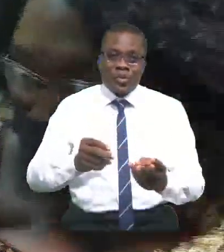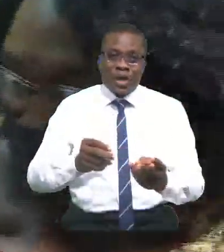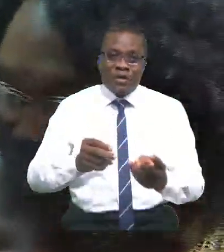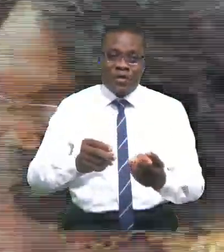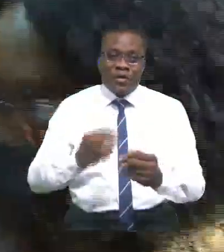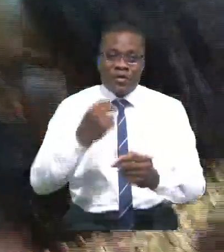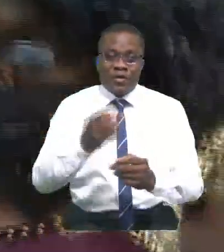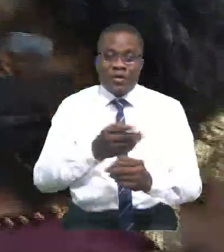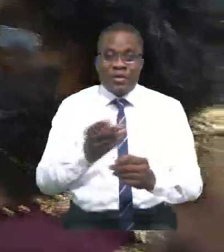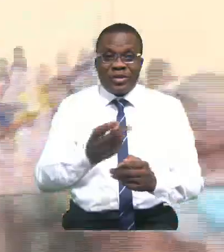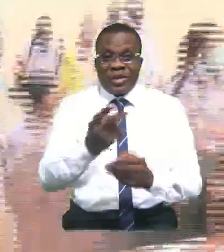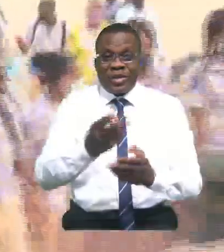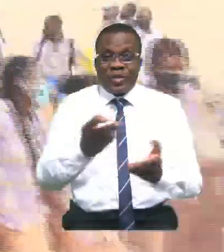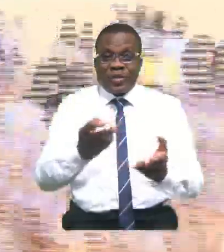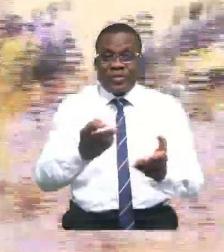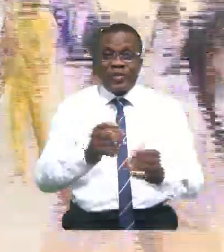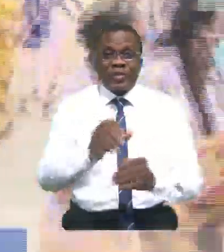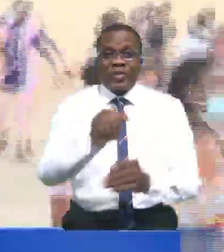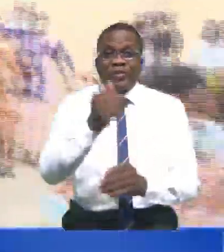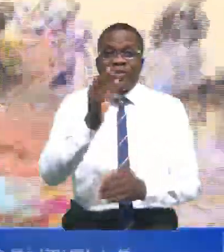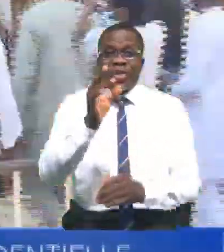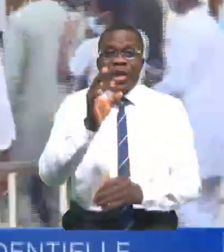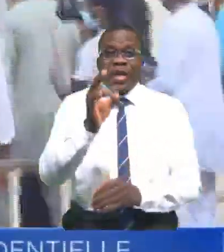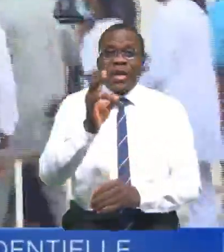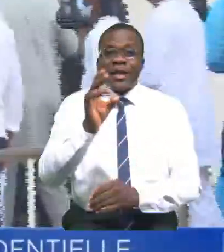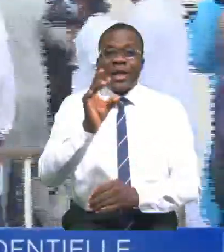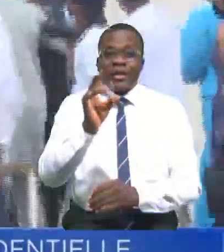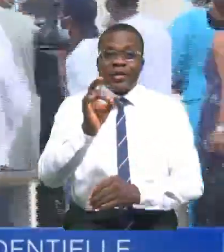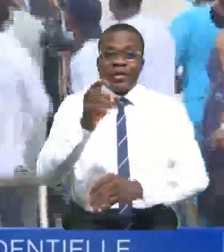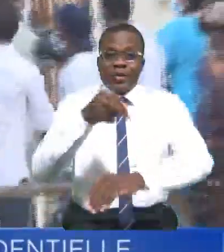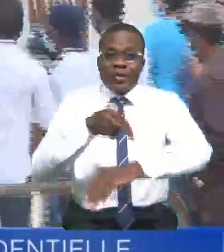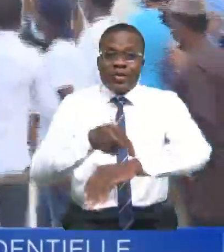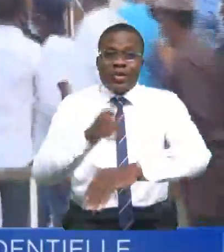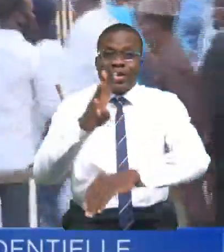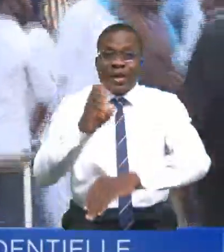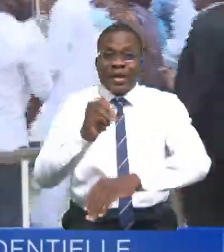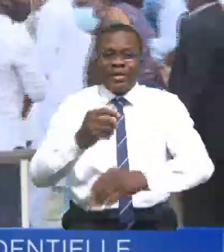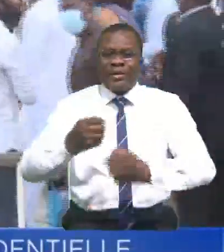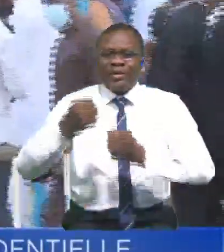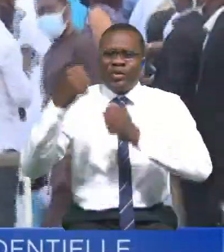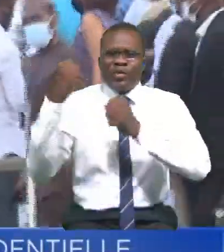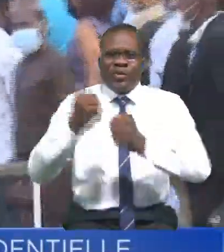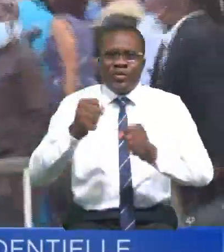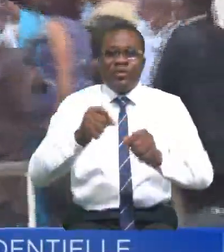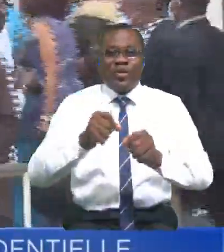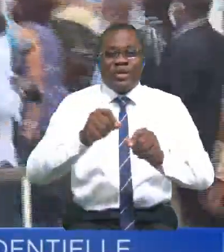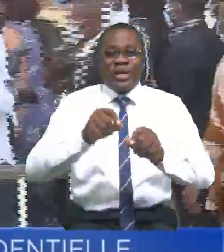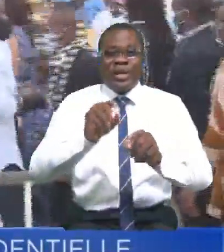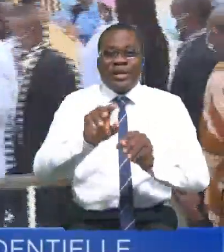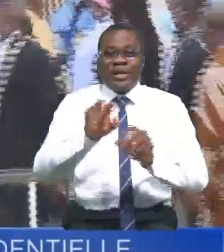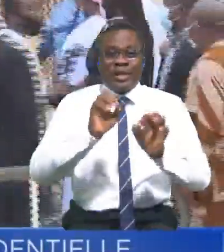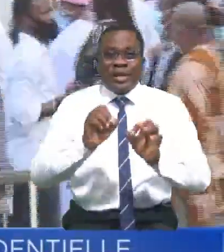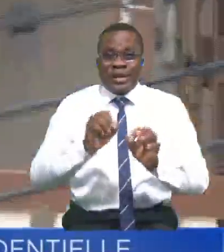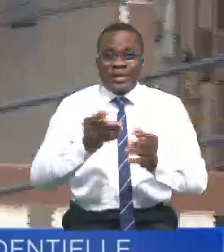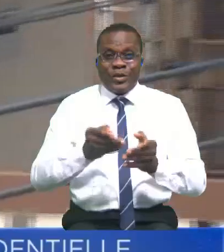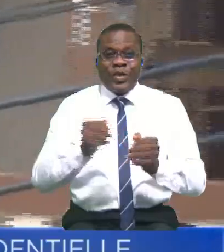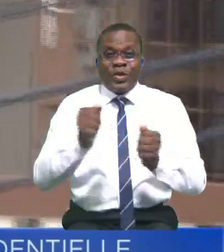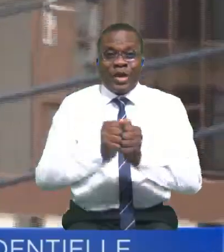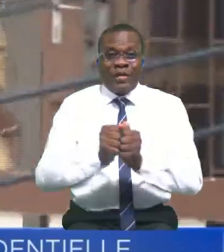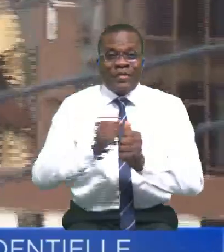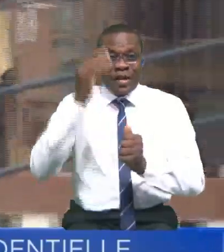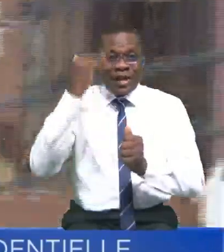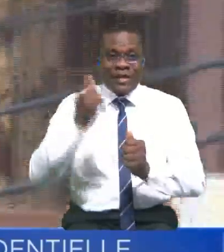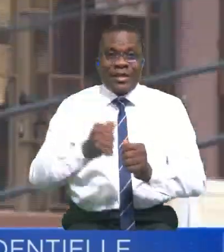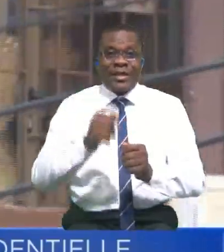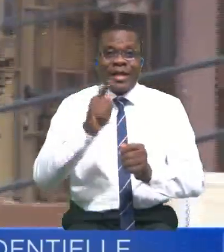l'exercice à 18h40 dans l'allè une forte délégation de la mouvance avec à sa tête la colisstière